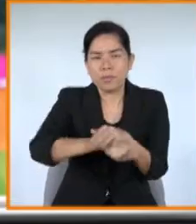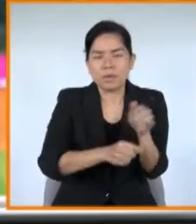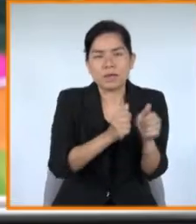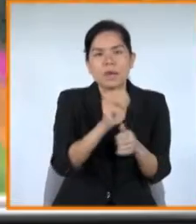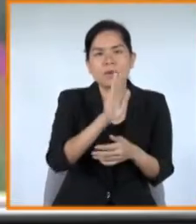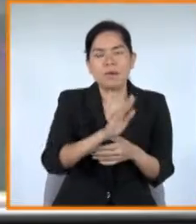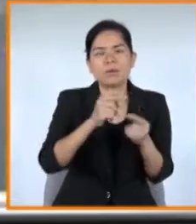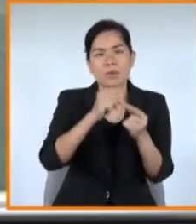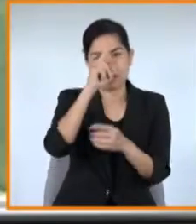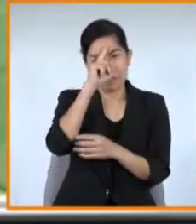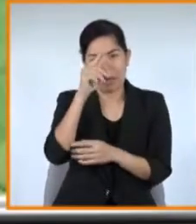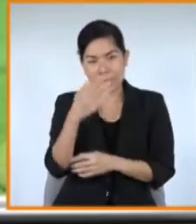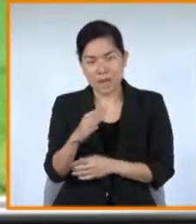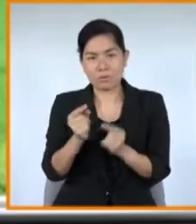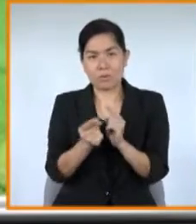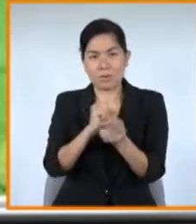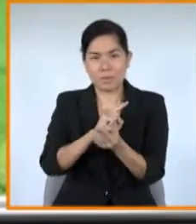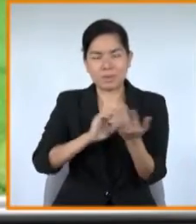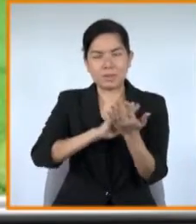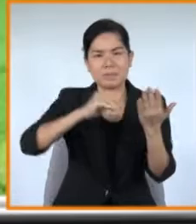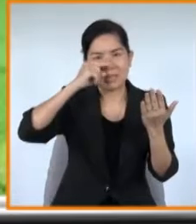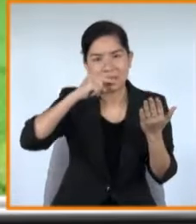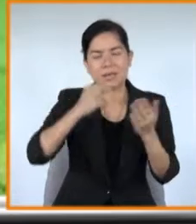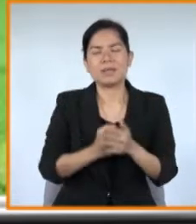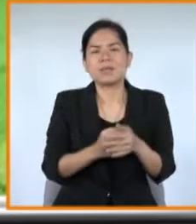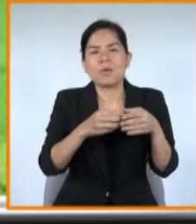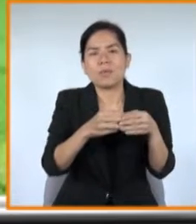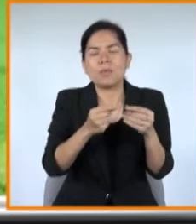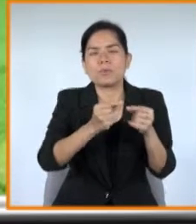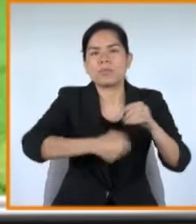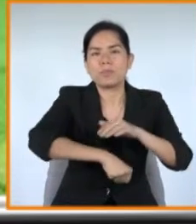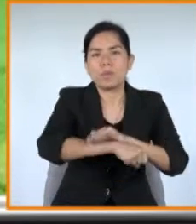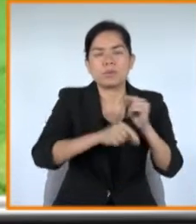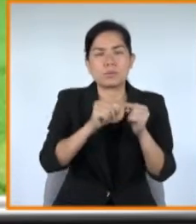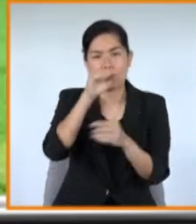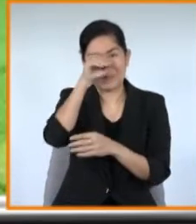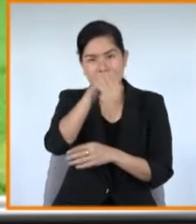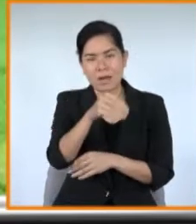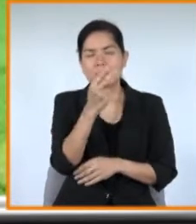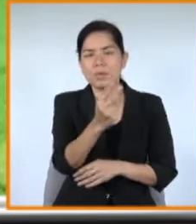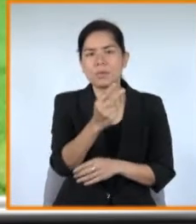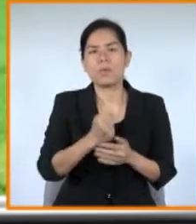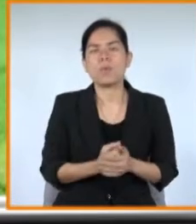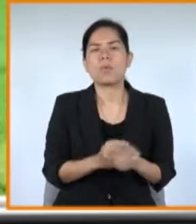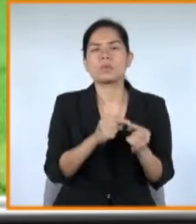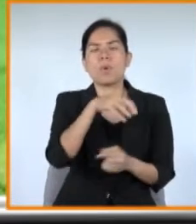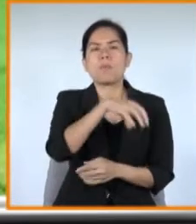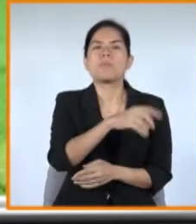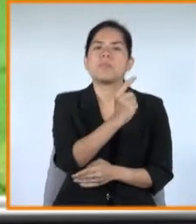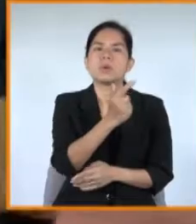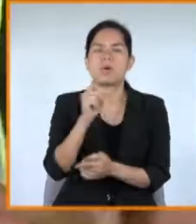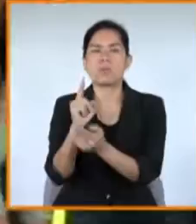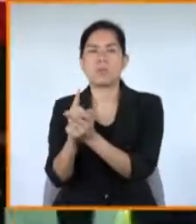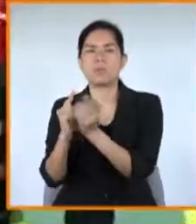เรากลับมาที่บ้านเรากันบ้างกับศึกช้าง FA ครับเดินทางมาถึงรอบ8ทีมสุดท้ายนี่คือเกมน็อกเอาท์นะครับไปดูคู่นี้กันครับเมืองทองเจอกับชลบุรีครับ